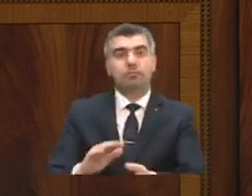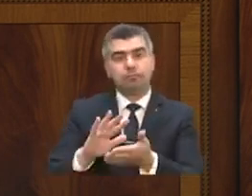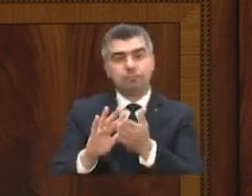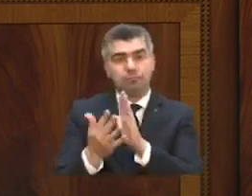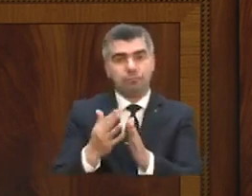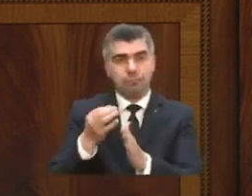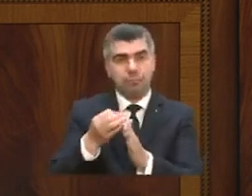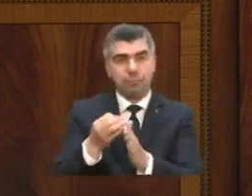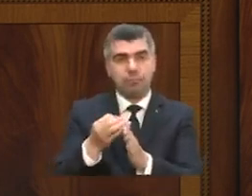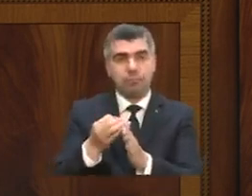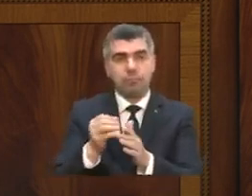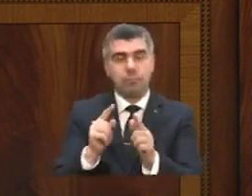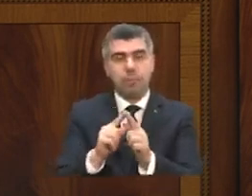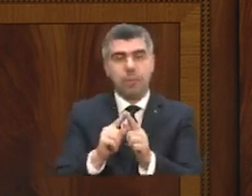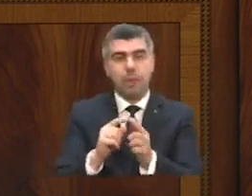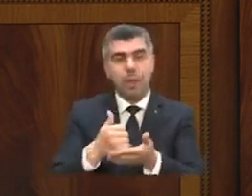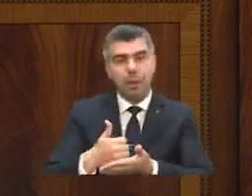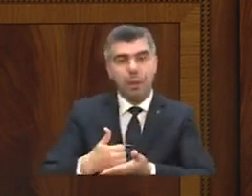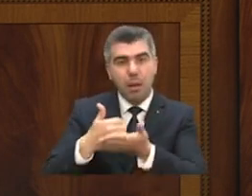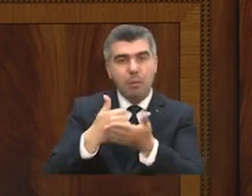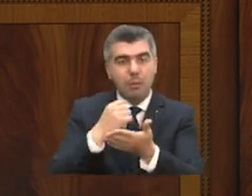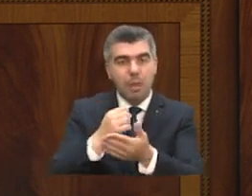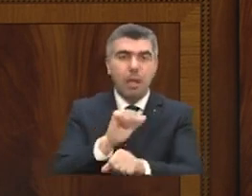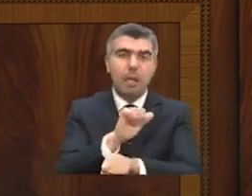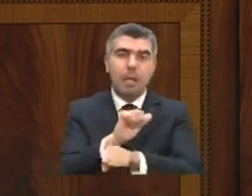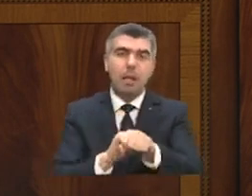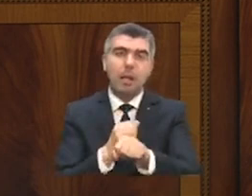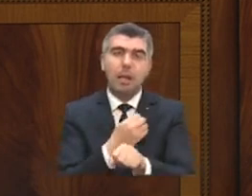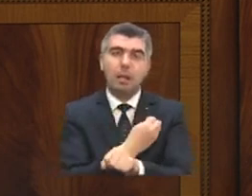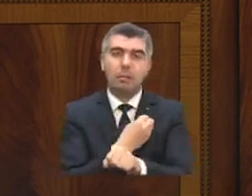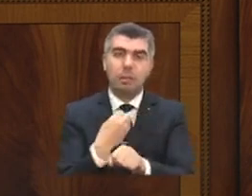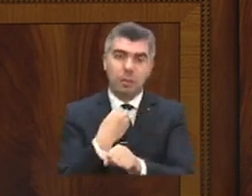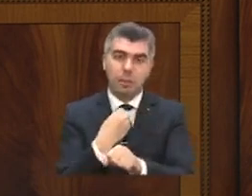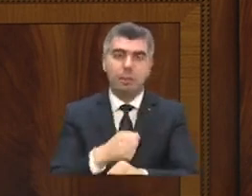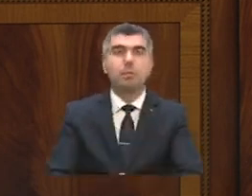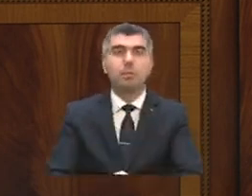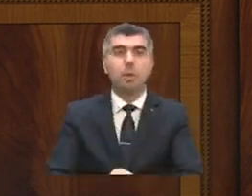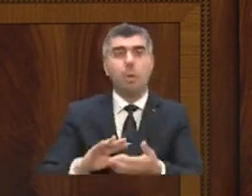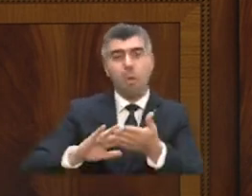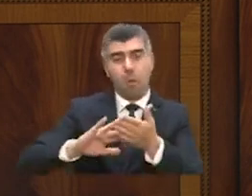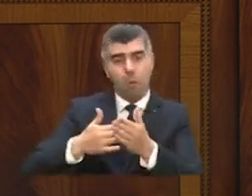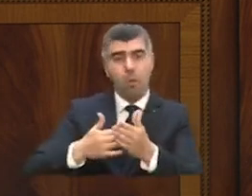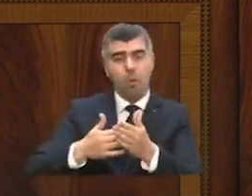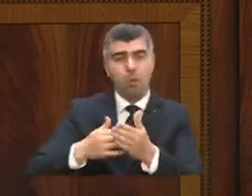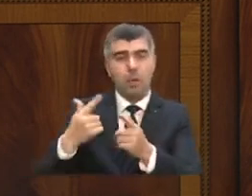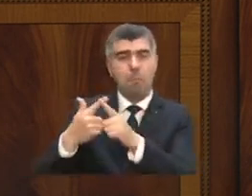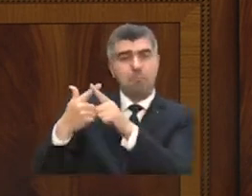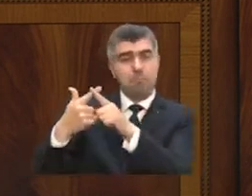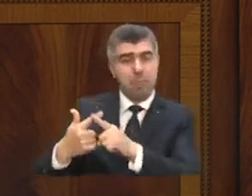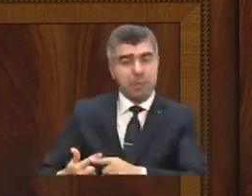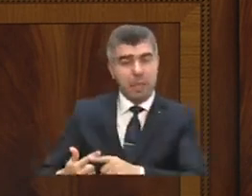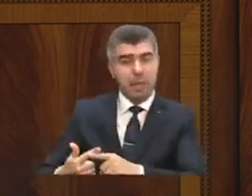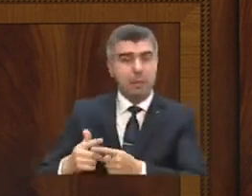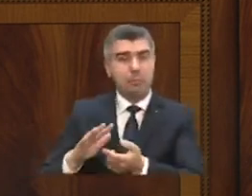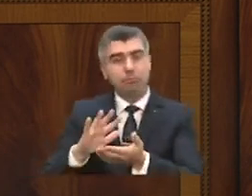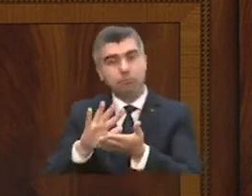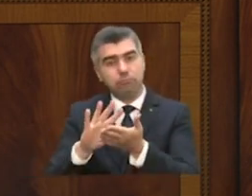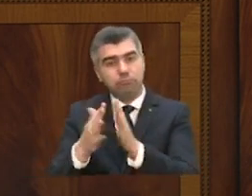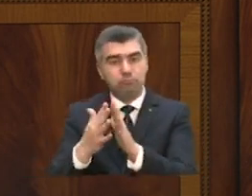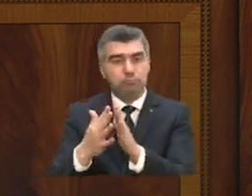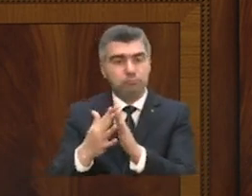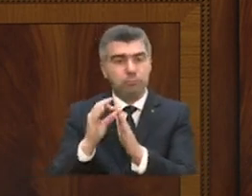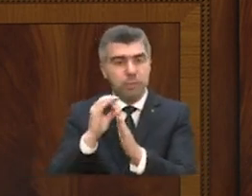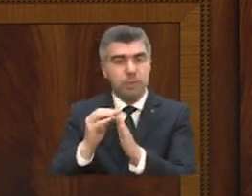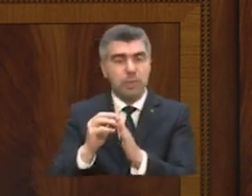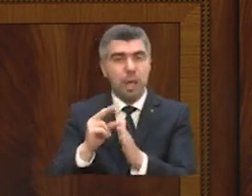يكفي لتمويل برنامج الحماية الاجتماعية، ذلك أن مجموع الموارد المتوقعة